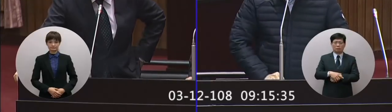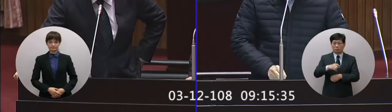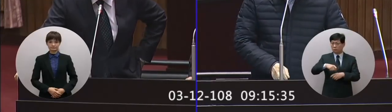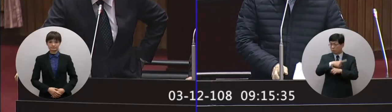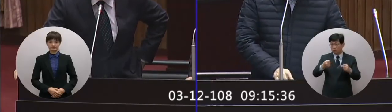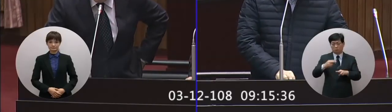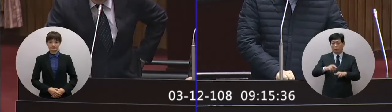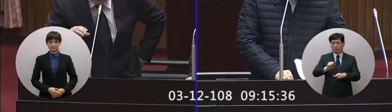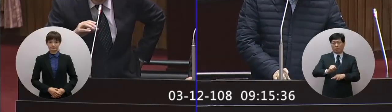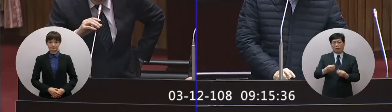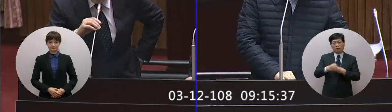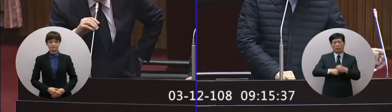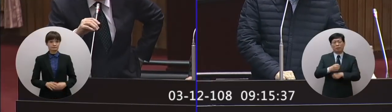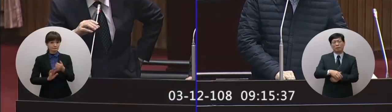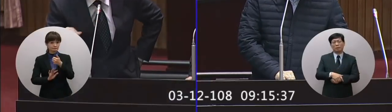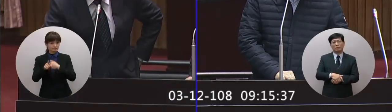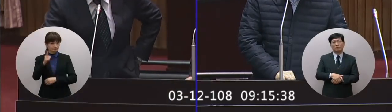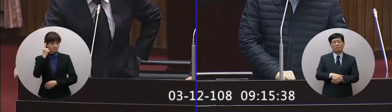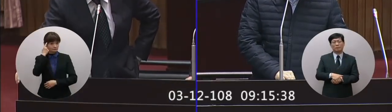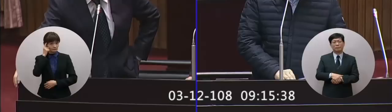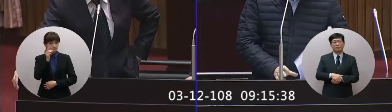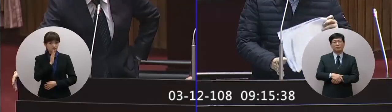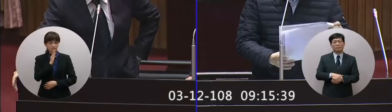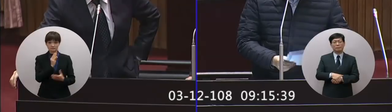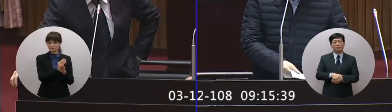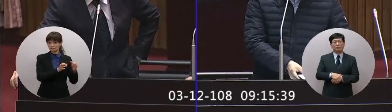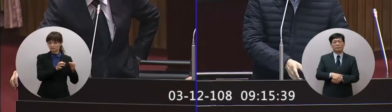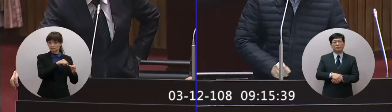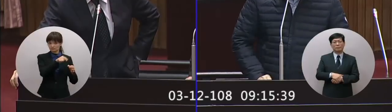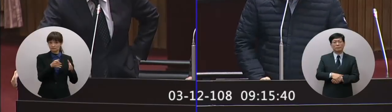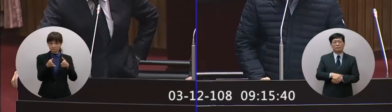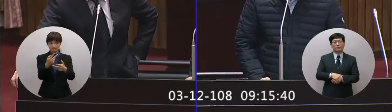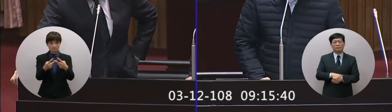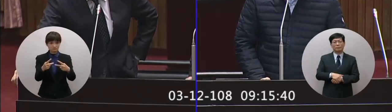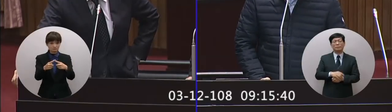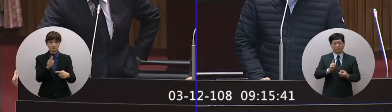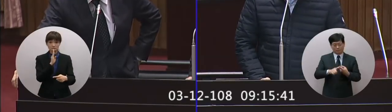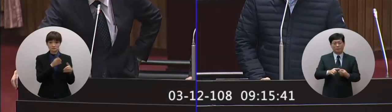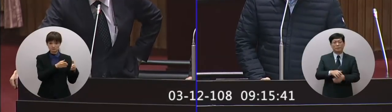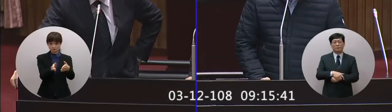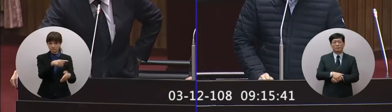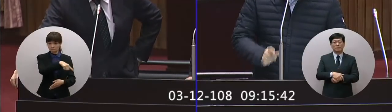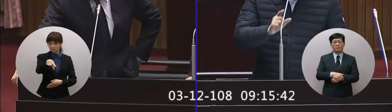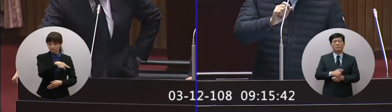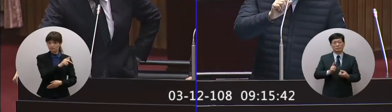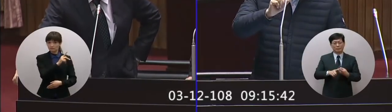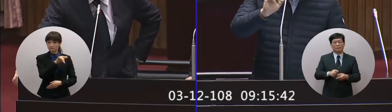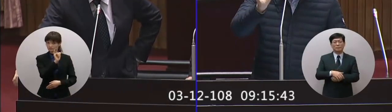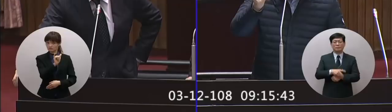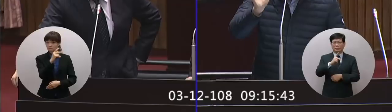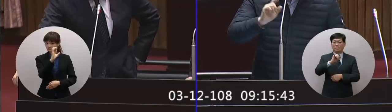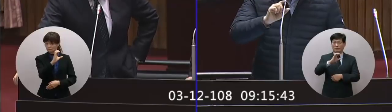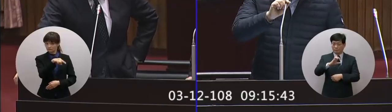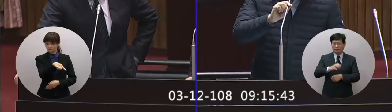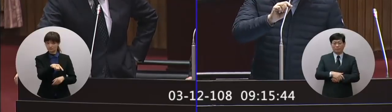户冻结。 所以委员的意思应该是说，这个券商基于是他的客户，所以他在做一个 KYC 的一个动作。